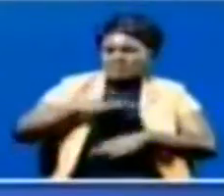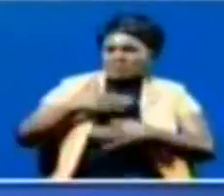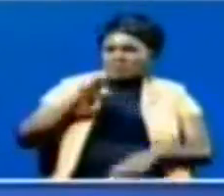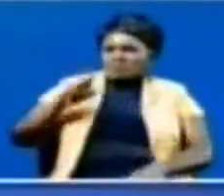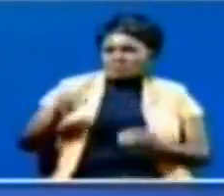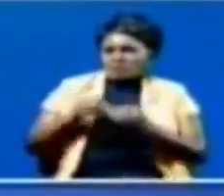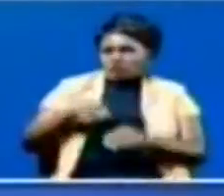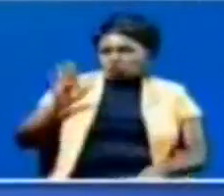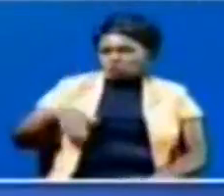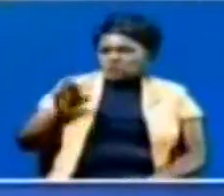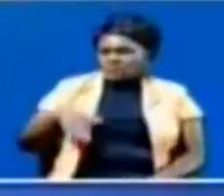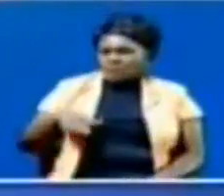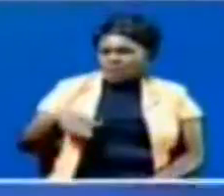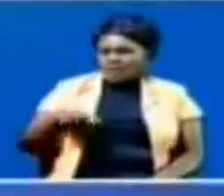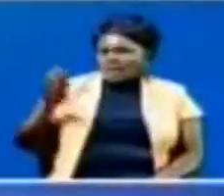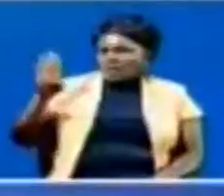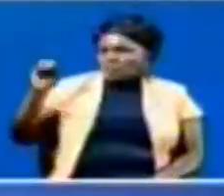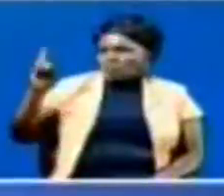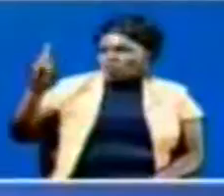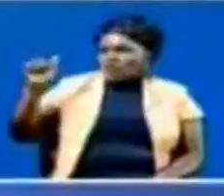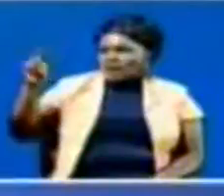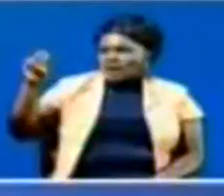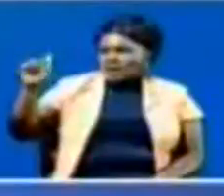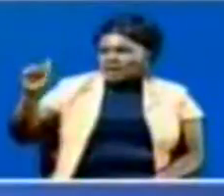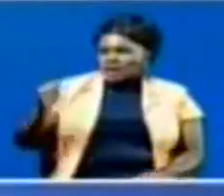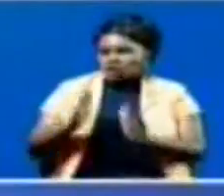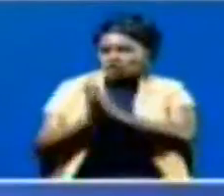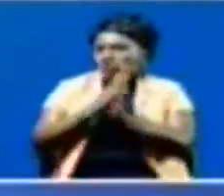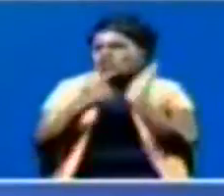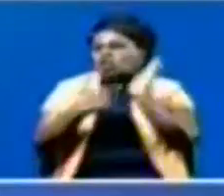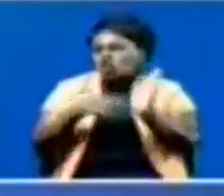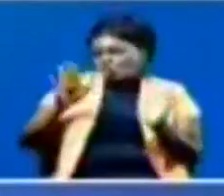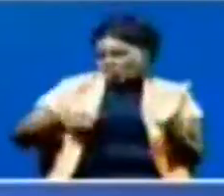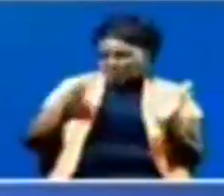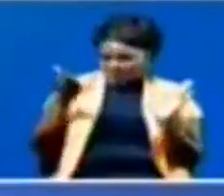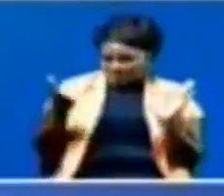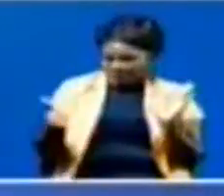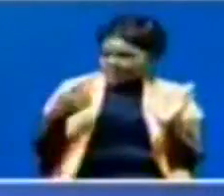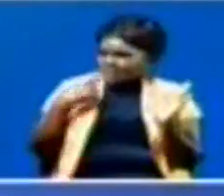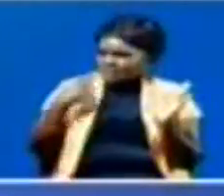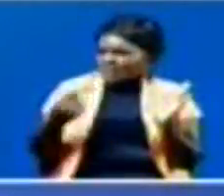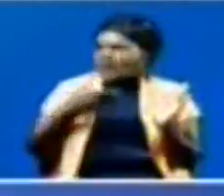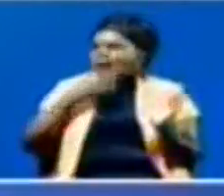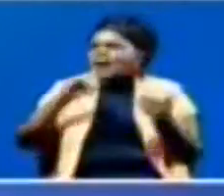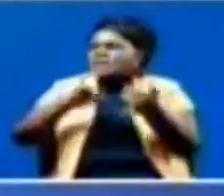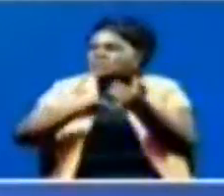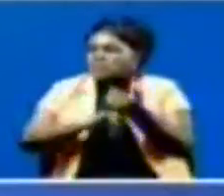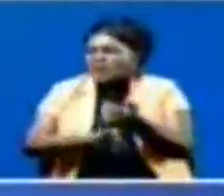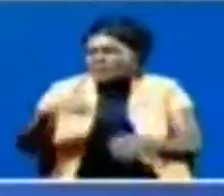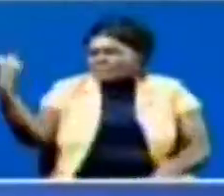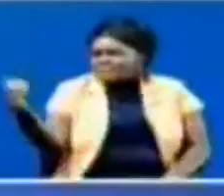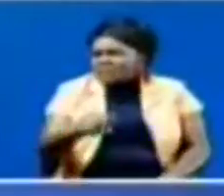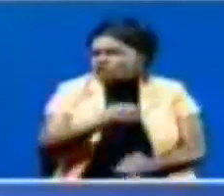na wanawake wa Kiborana ambao pia jana historia yao ileza kuonekana. Sasa wale wanawake wanasema kuwa mume wao